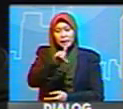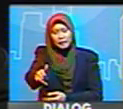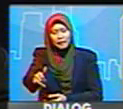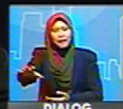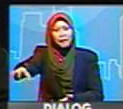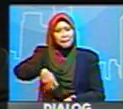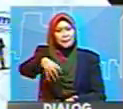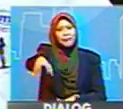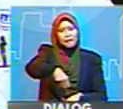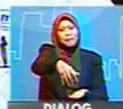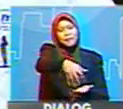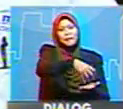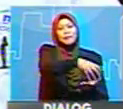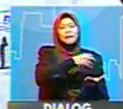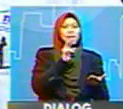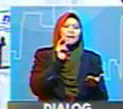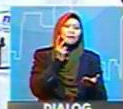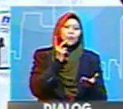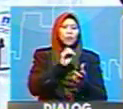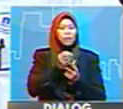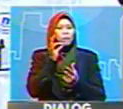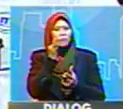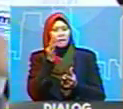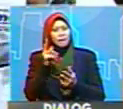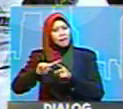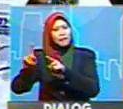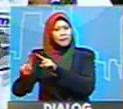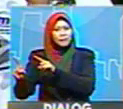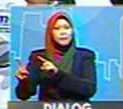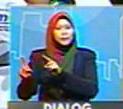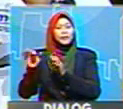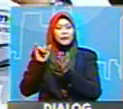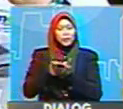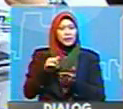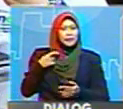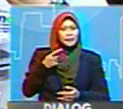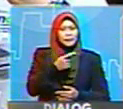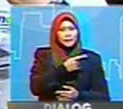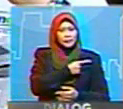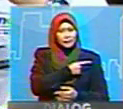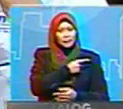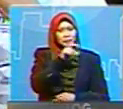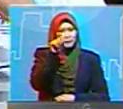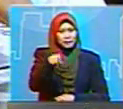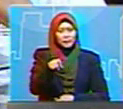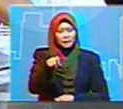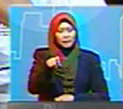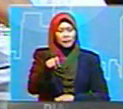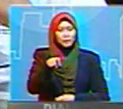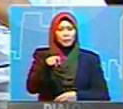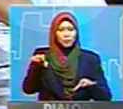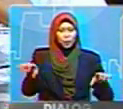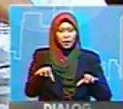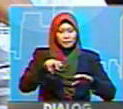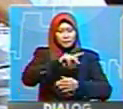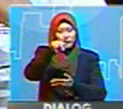ataupun sayur dan sebagainya pada hari ini oleh kerana jihad itu maka kita mewujudkan pusat pengumpulan